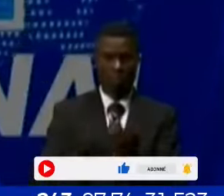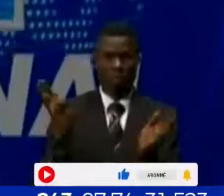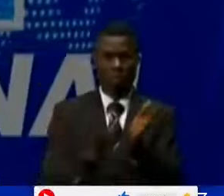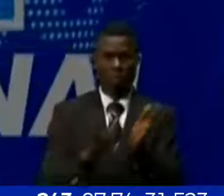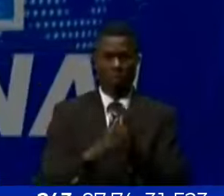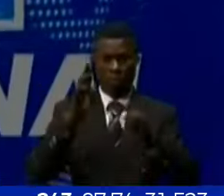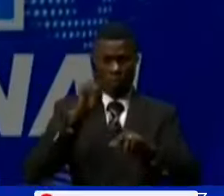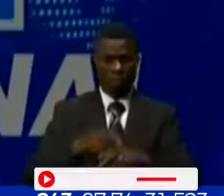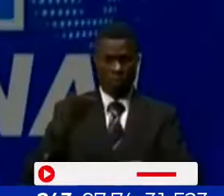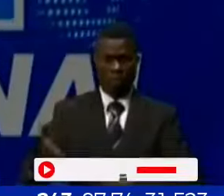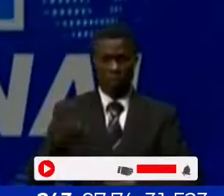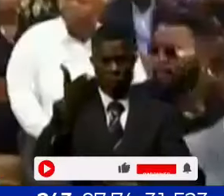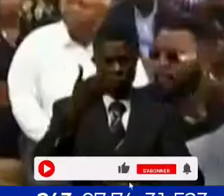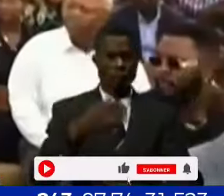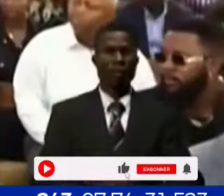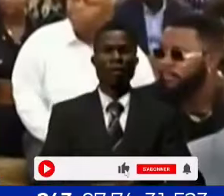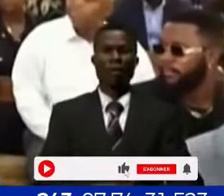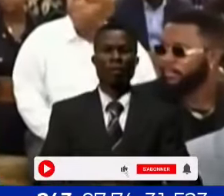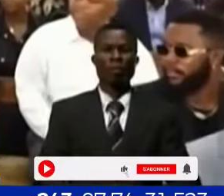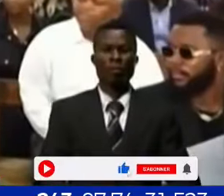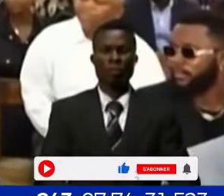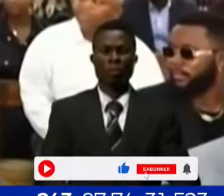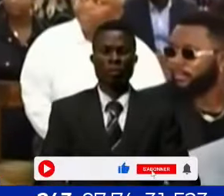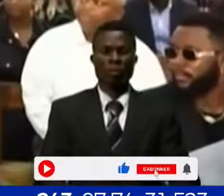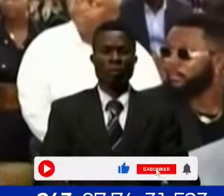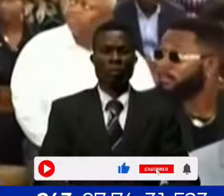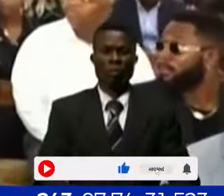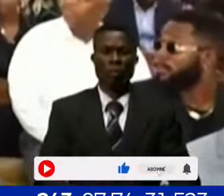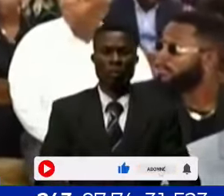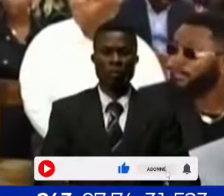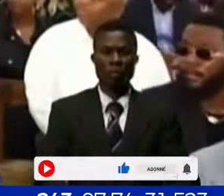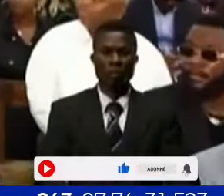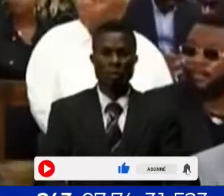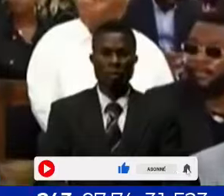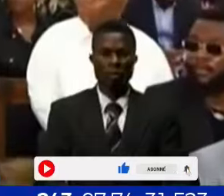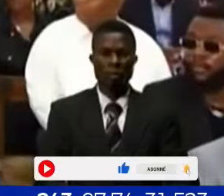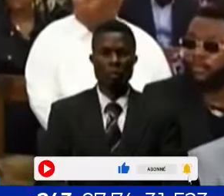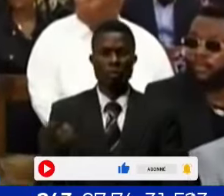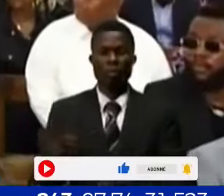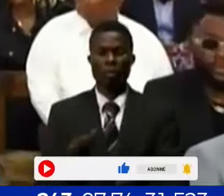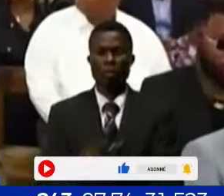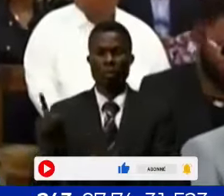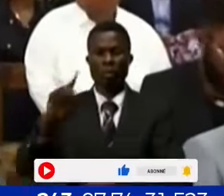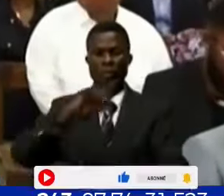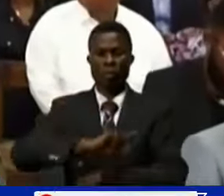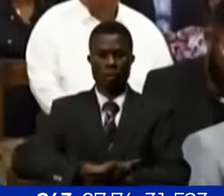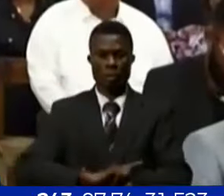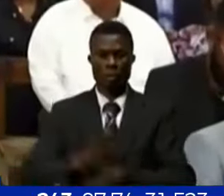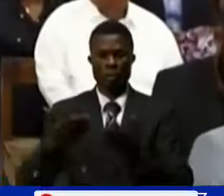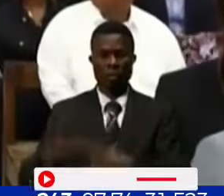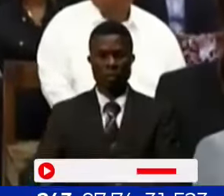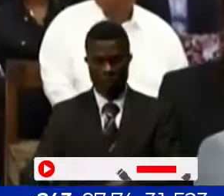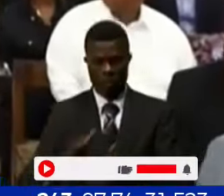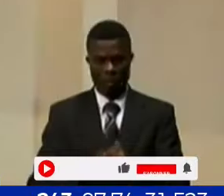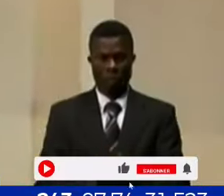Bandalungwa. Gaëtan Magalano. La personne que vous avez eue aujourd'hui est morte par le